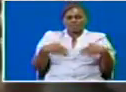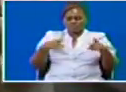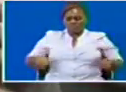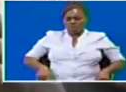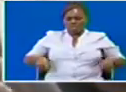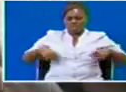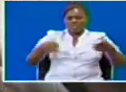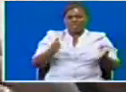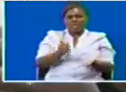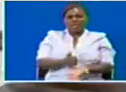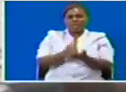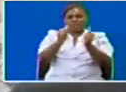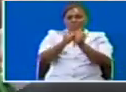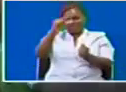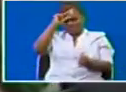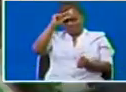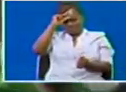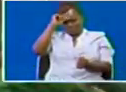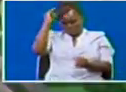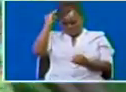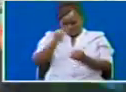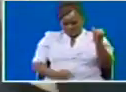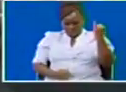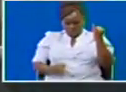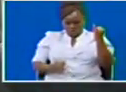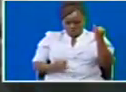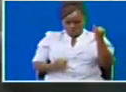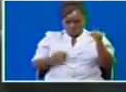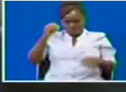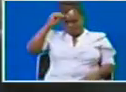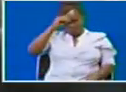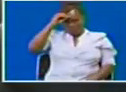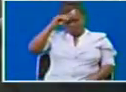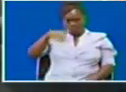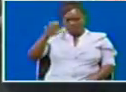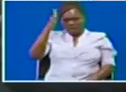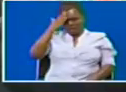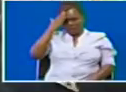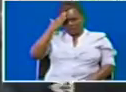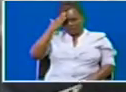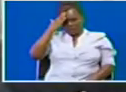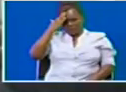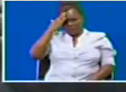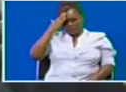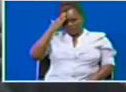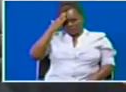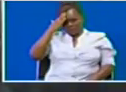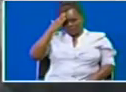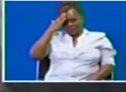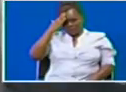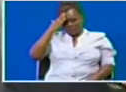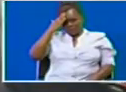huko wasaidiwe na serikali kweli. Maoni ya mwisho labda kutoka kwa mama ambaye anadai kwamba anajua fika mambo yanayoendelea kule